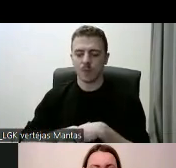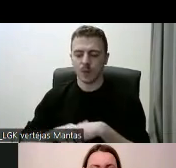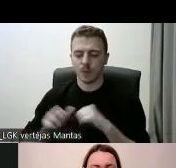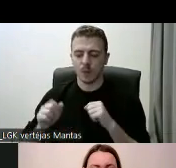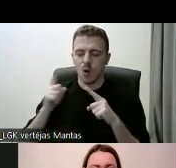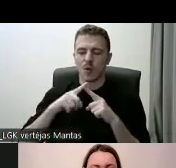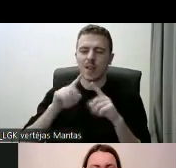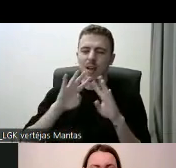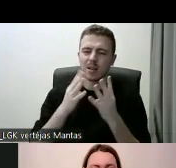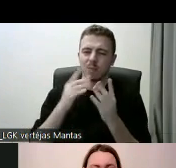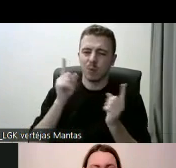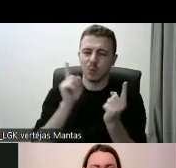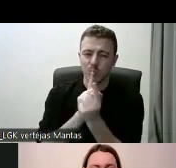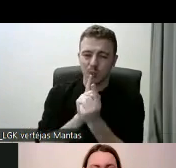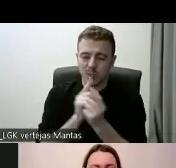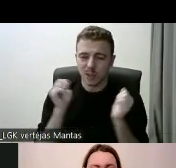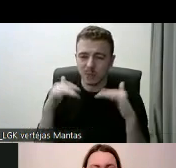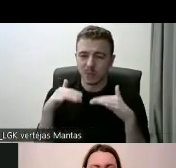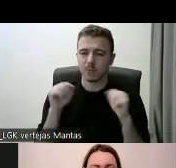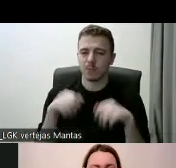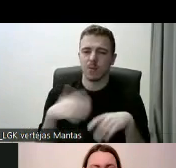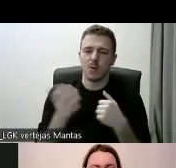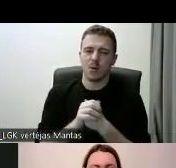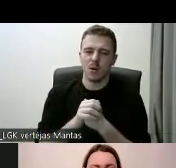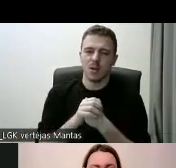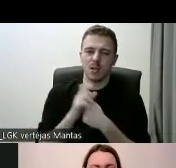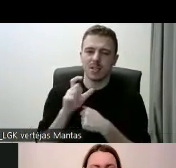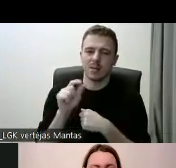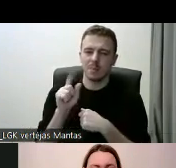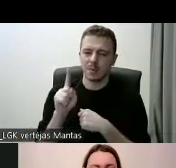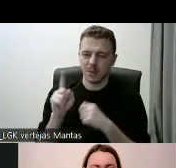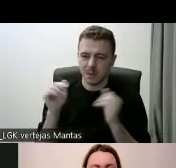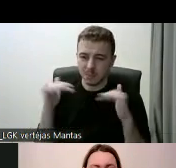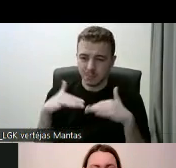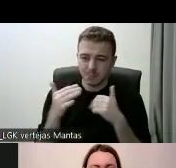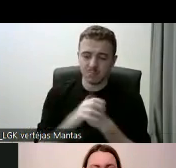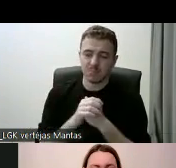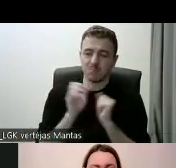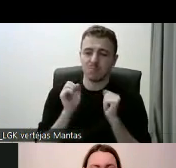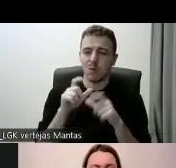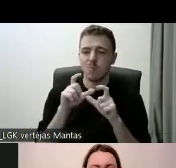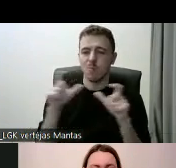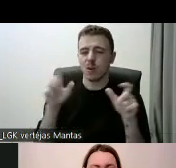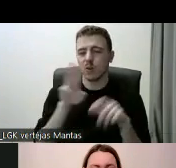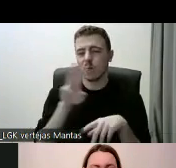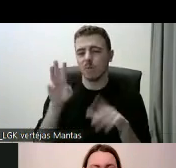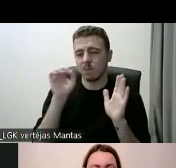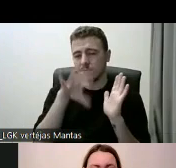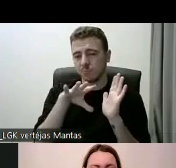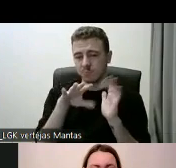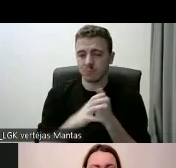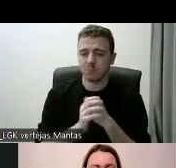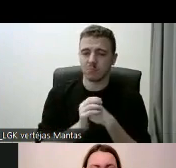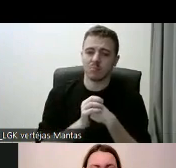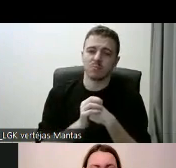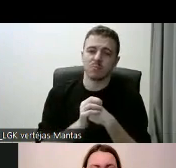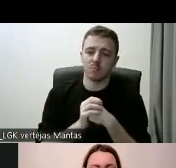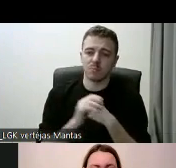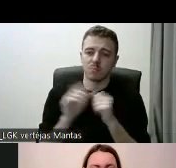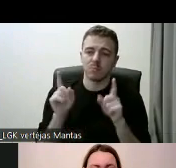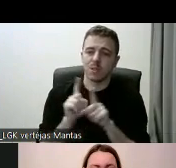tarybos susitinkimai, CPD susitikimai, gali būti skelbiama mokyklos tinklalapiuose, taip pat